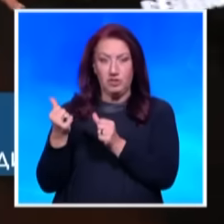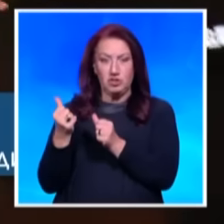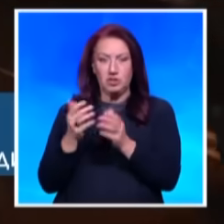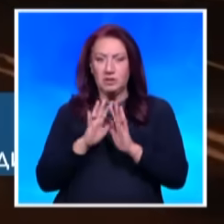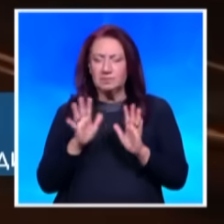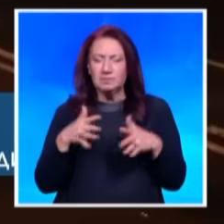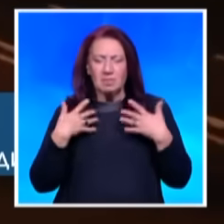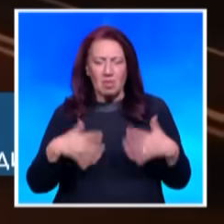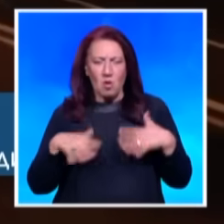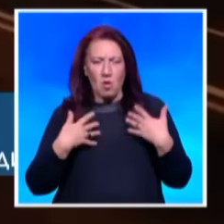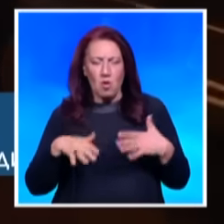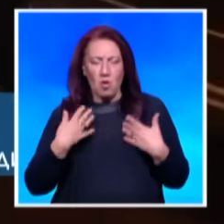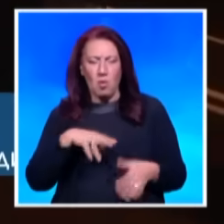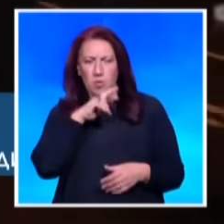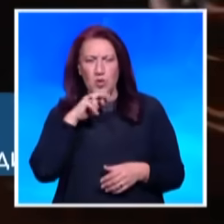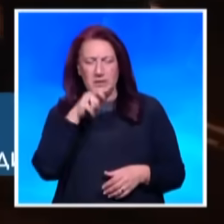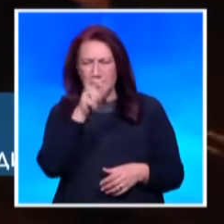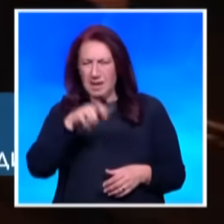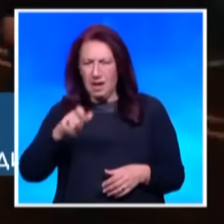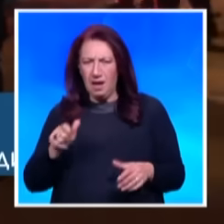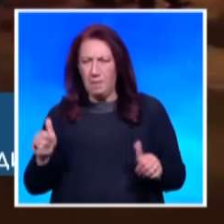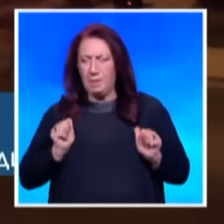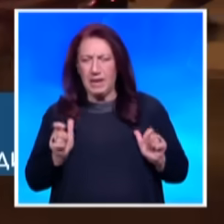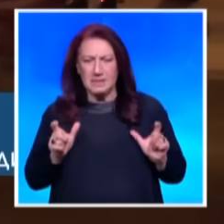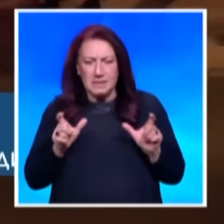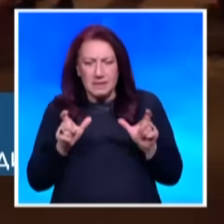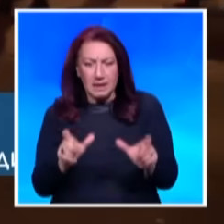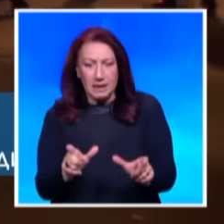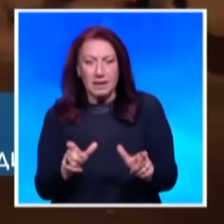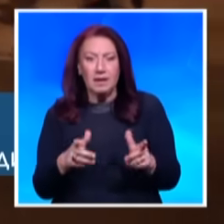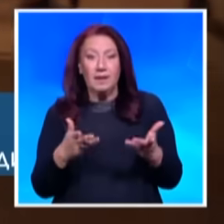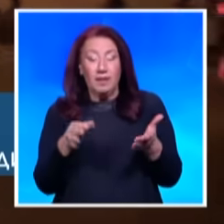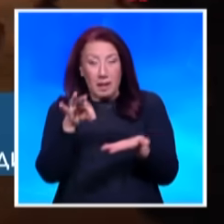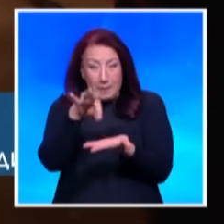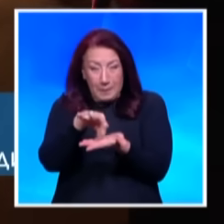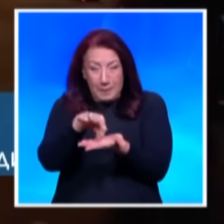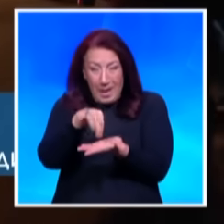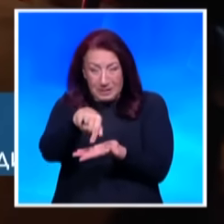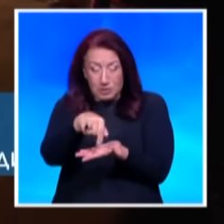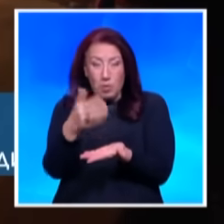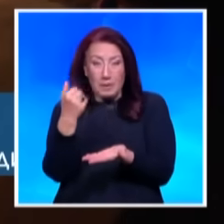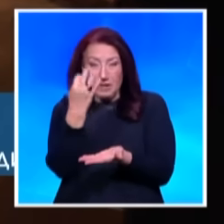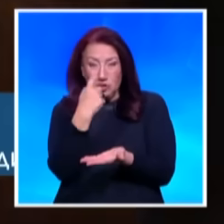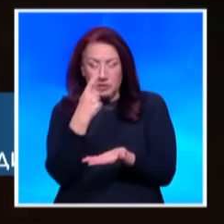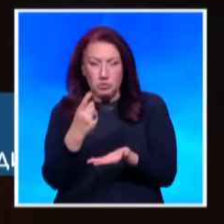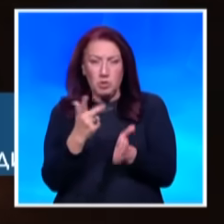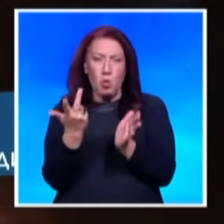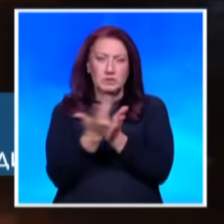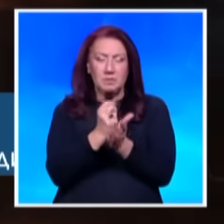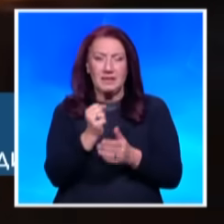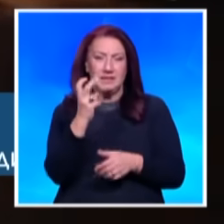всичката жандармерия, която и в този момент се намира около мен. Точно на това място преди точно 40 минути, около 18-20